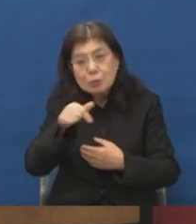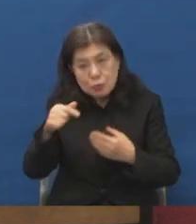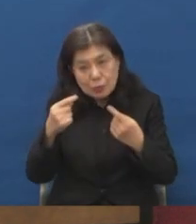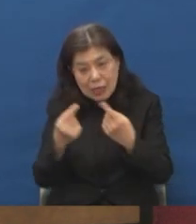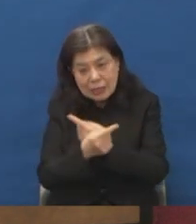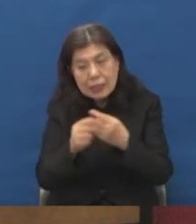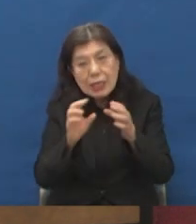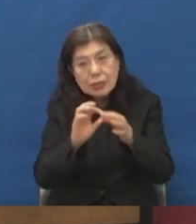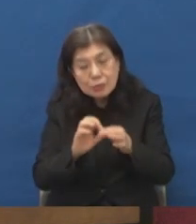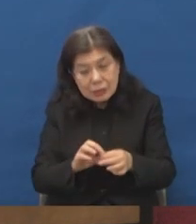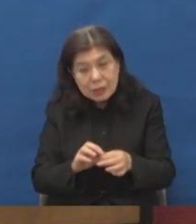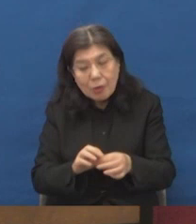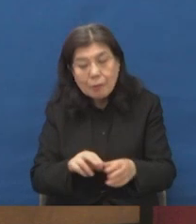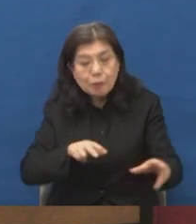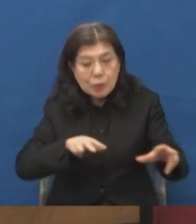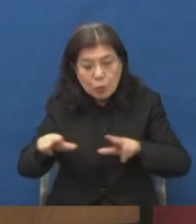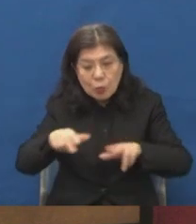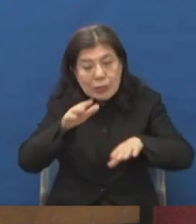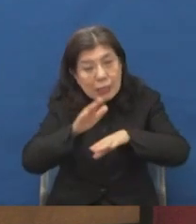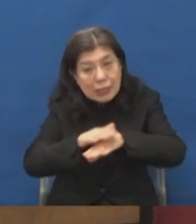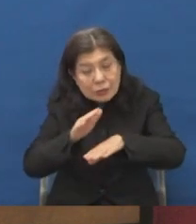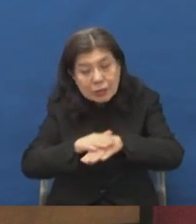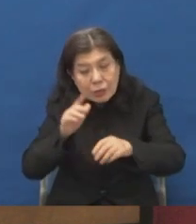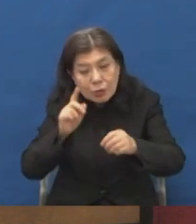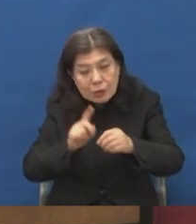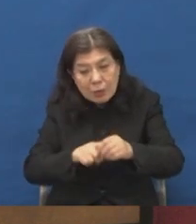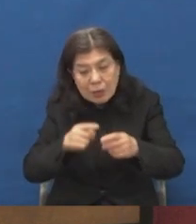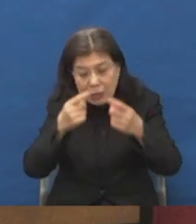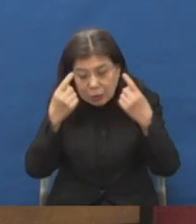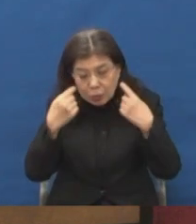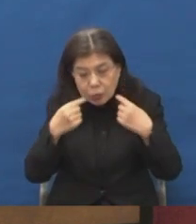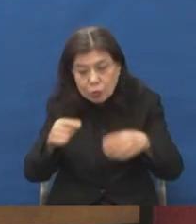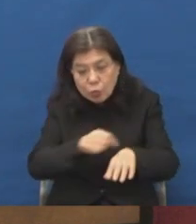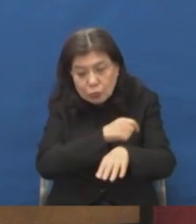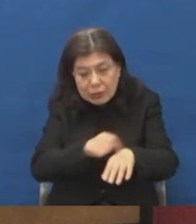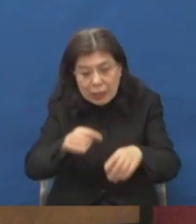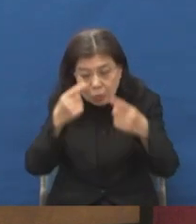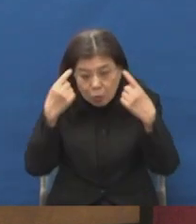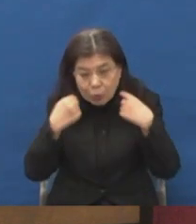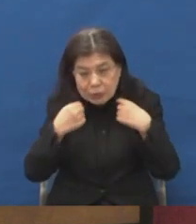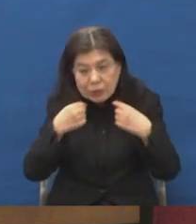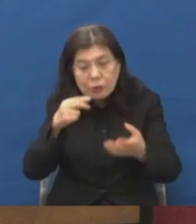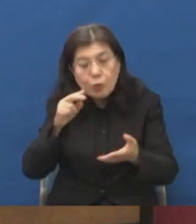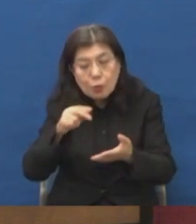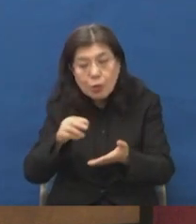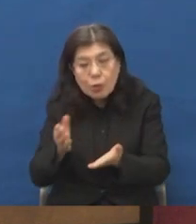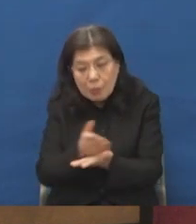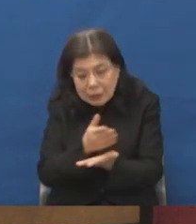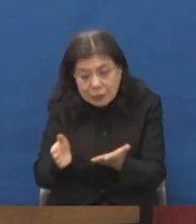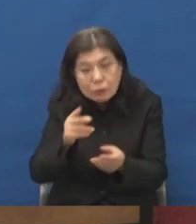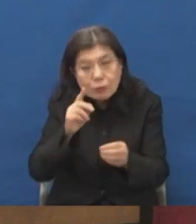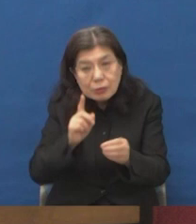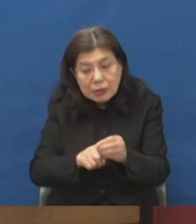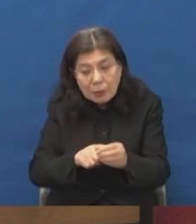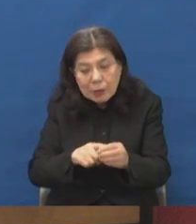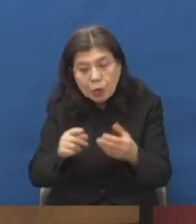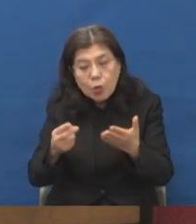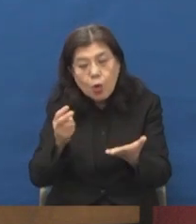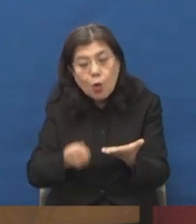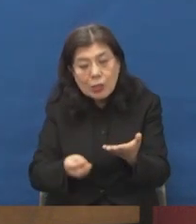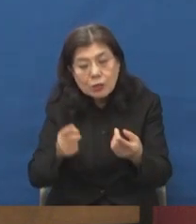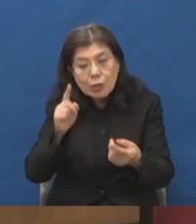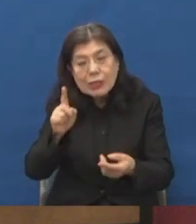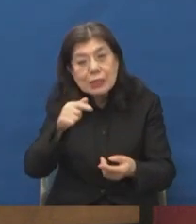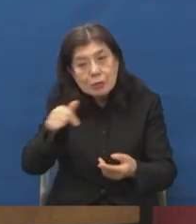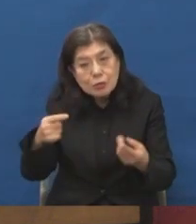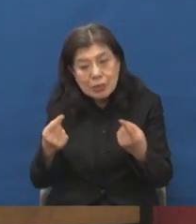から行政手続きにおける特定の個人を識別するための番号の利用等に関する法律等の一部改正に伴い、規定